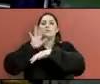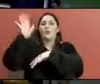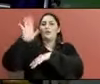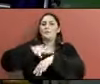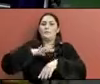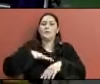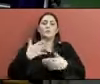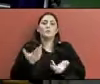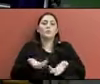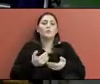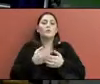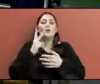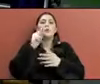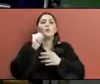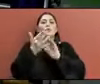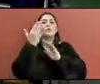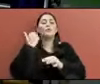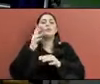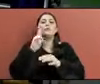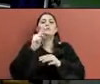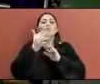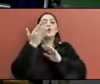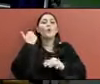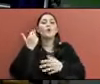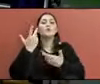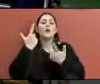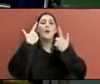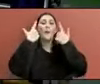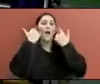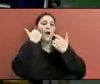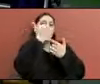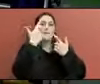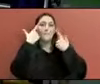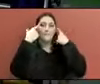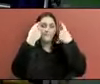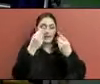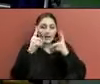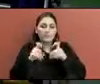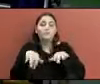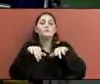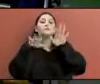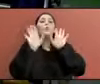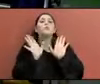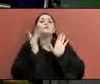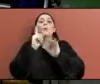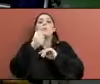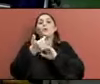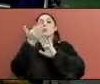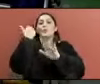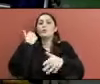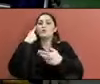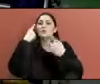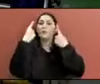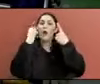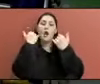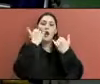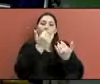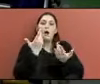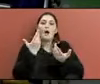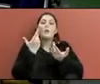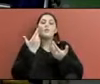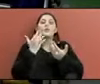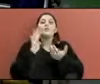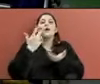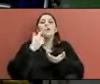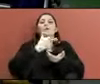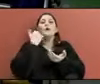2 gün önceden mi, 3 gün önceden mi arayıp yazdırması lazım? Ya da bir gün öncesinde aradığında, size ulaştığında ertesi